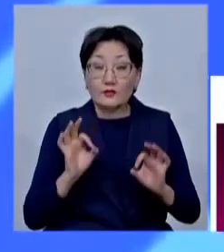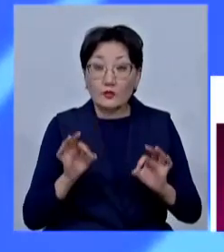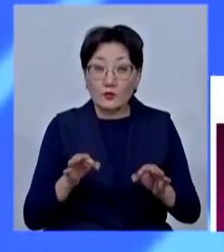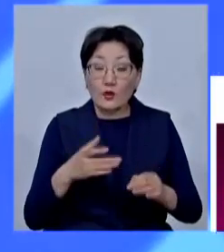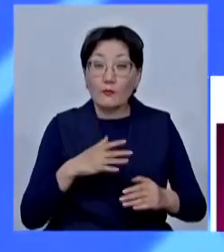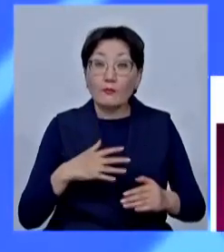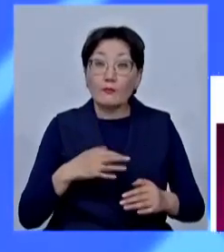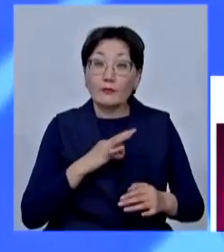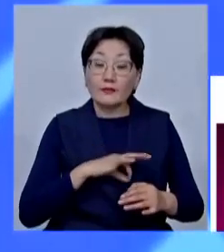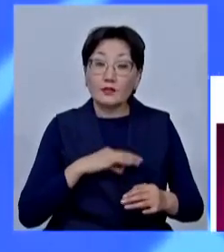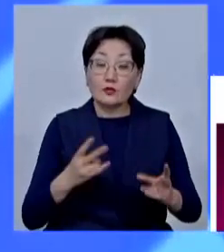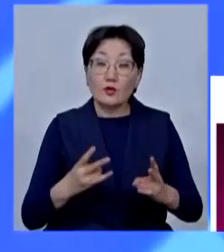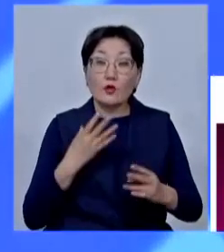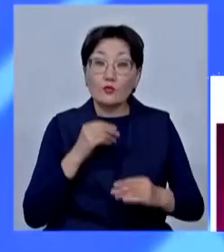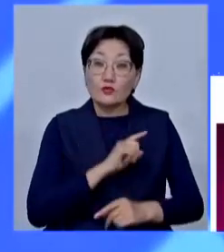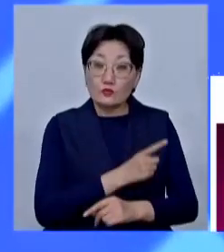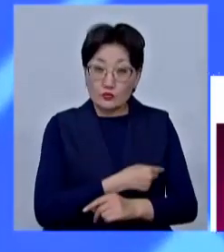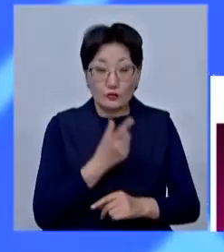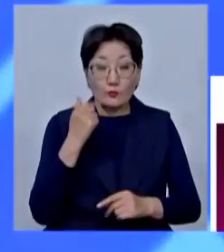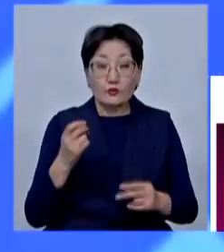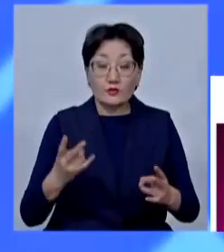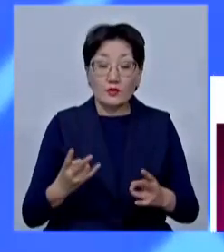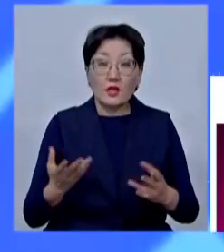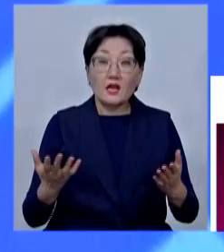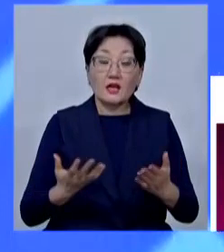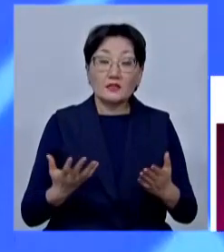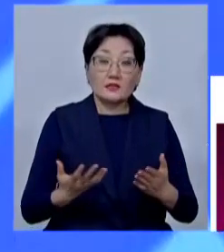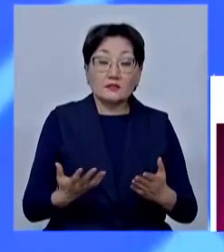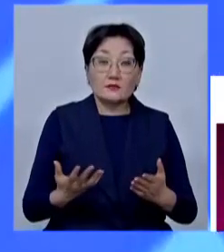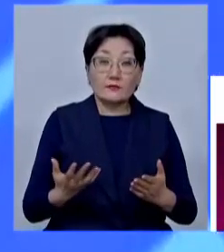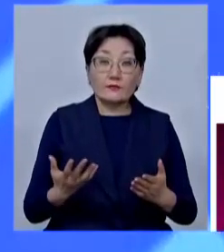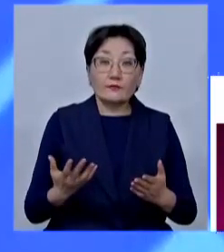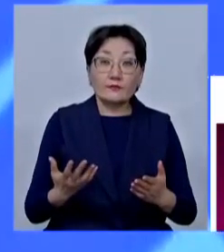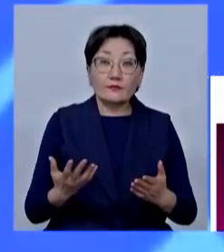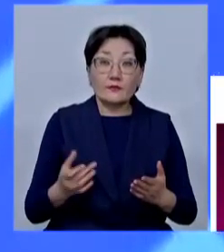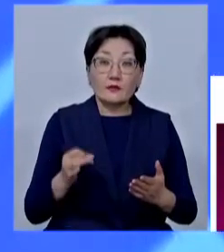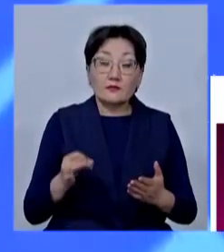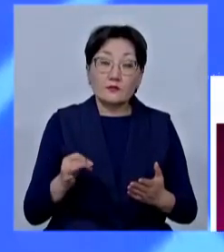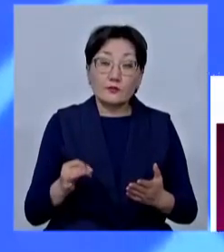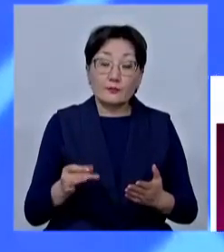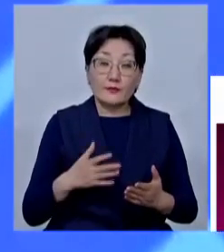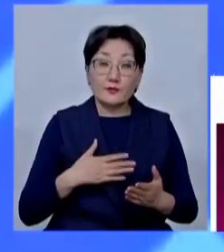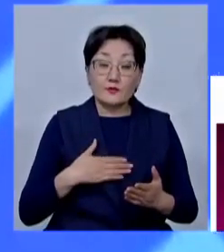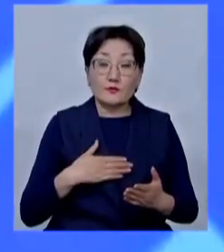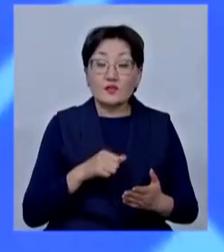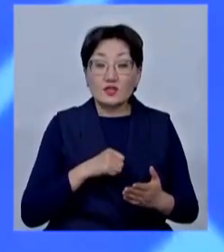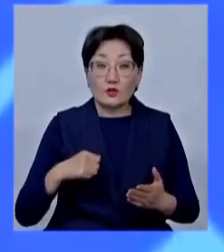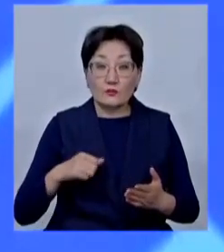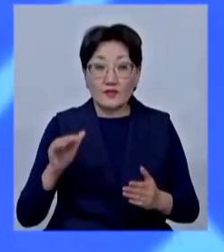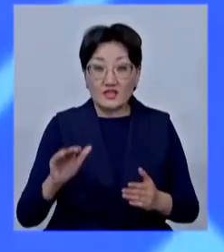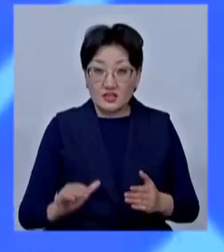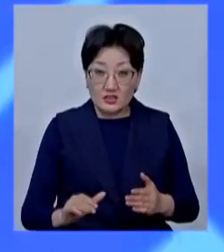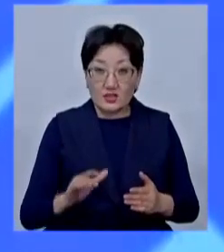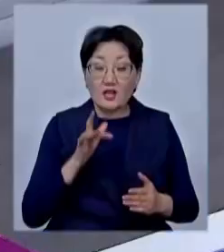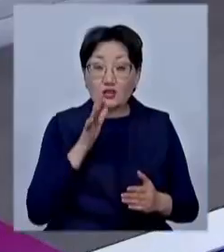керек және өз күшіңді білу керек. Қандай және мен өзім кішкентай